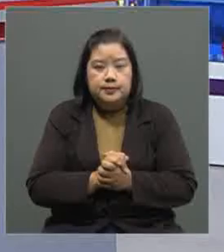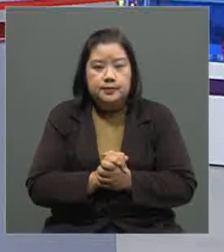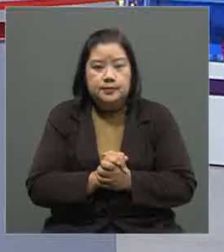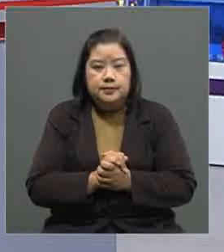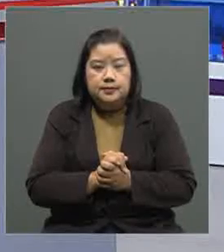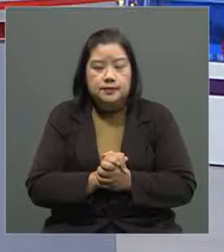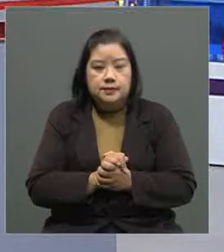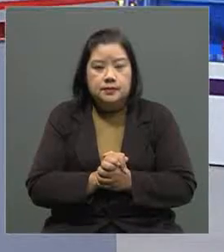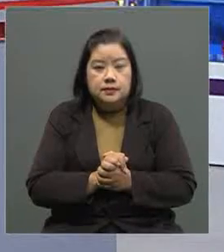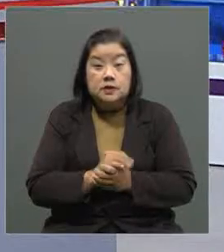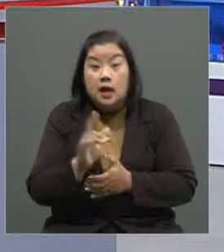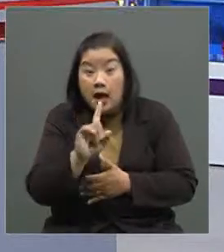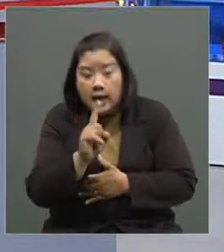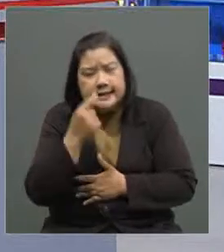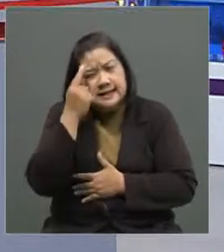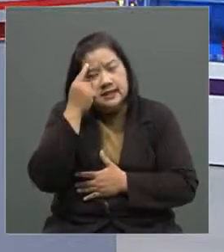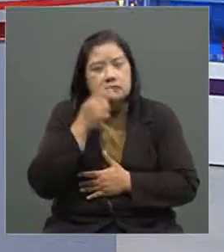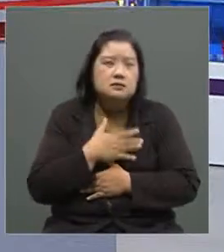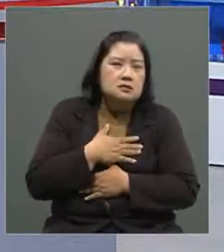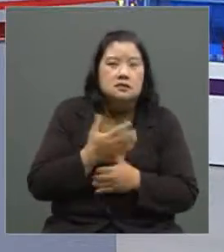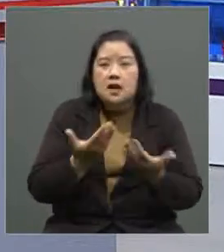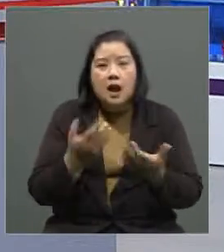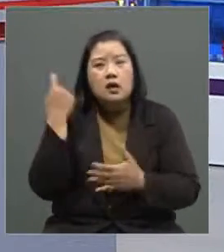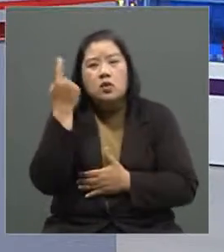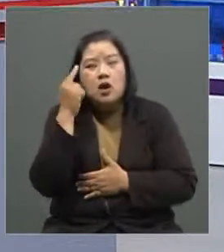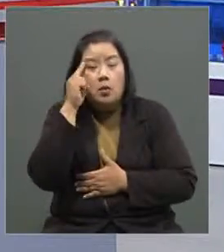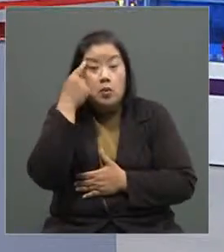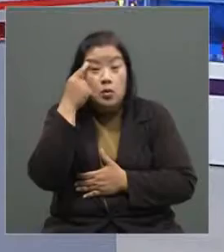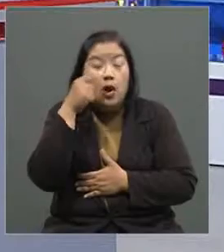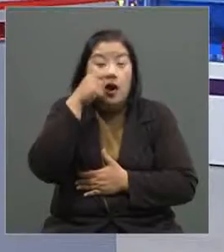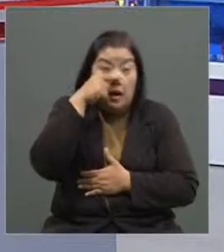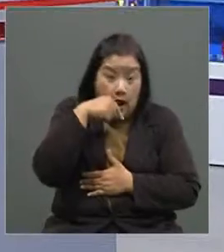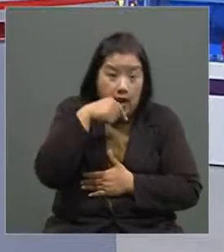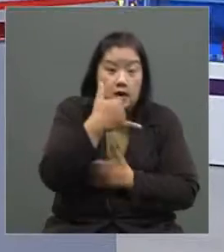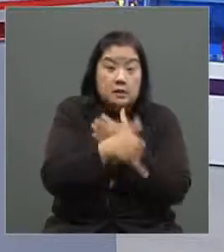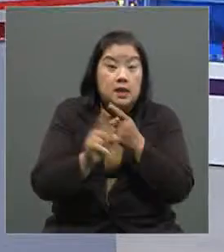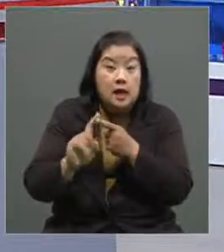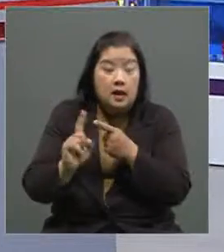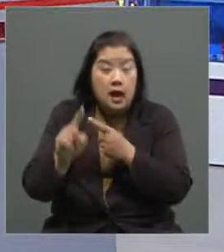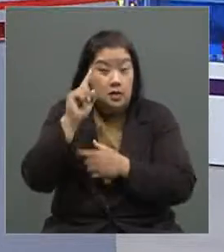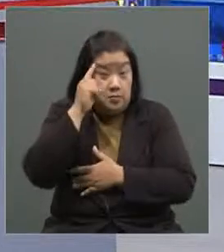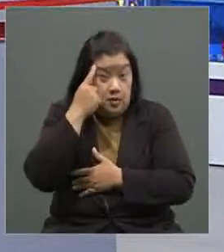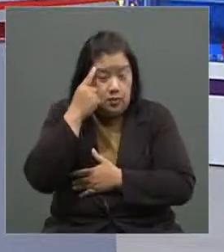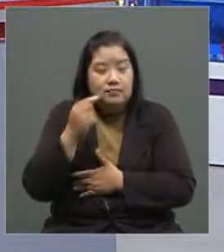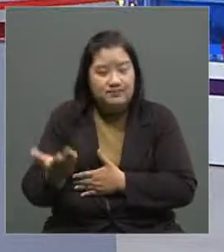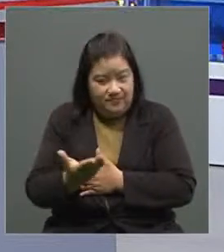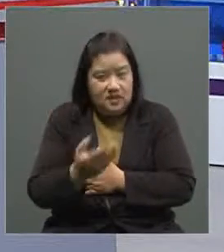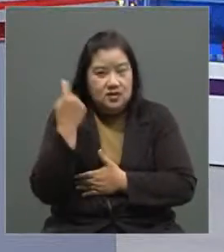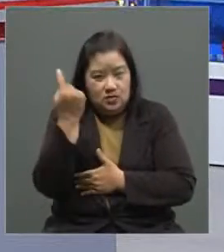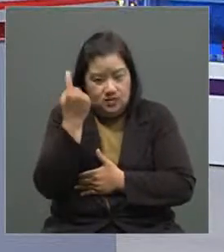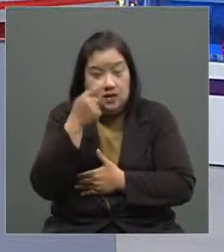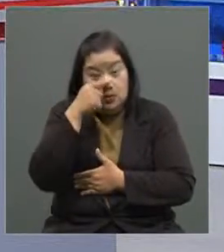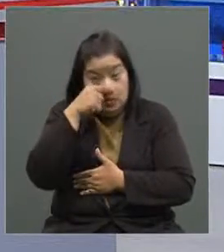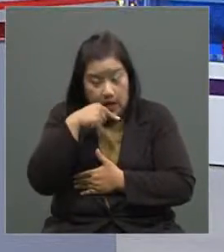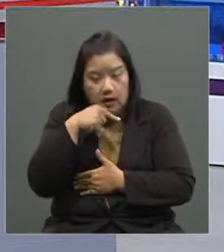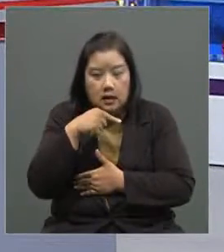แล้วสำหรับคนที่บอกว่ายังไม่รู้จะตัดสินใจไปเที่ยวที่ไหนดีนะไม่ว่าจะเป็นในประเทศหรือว่าในต่างประเทศก็ตามไปงานนี้ฮะเที่ยวทั่วไทย